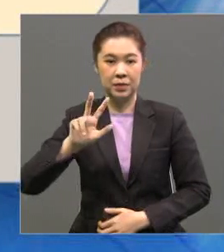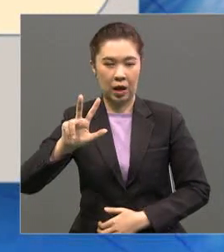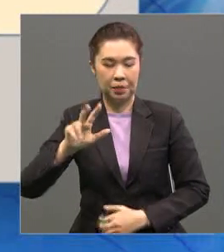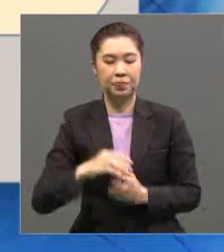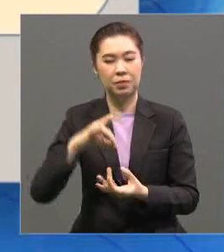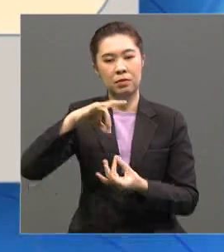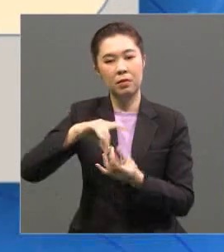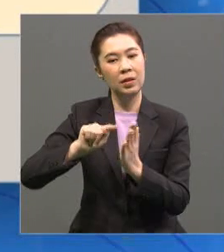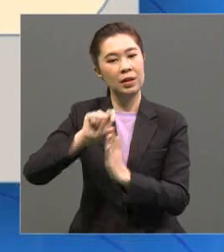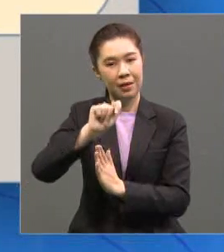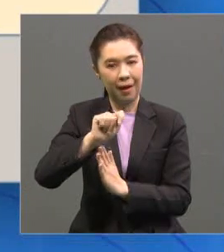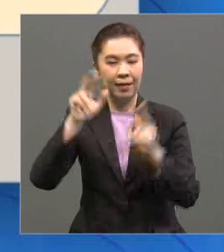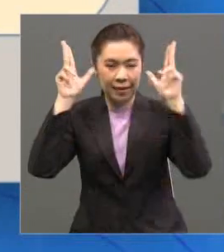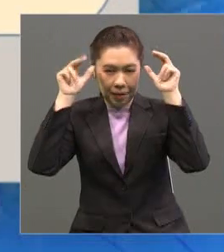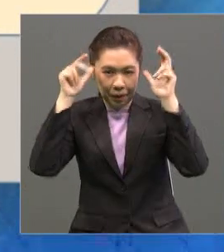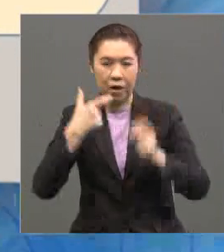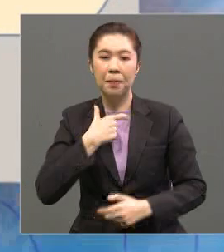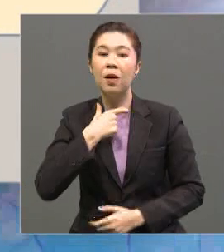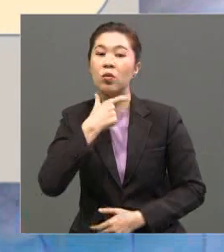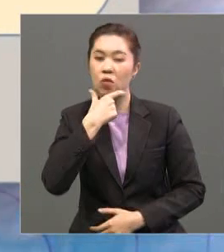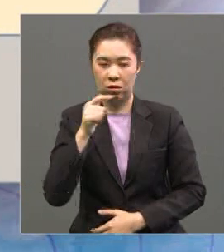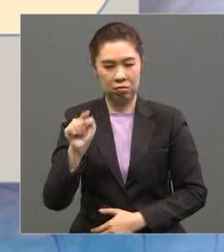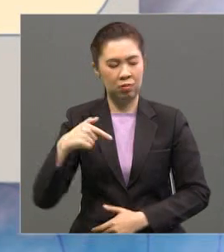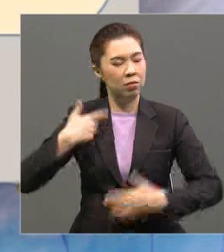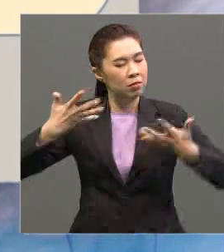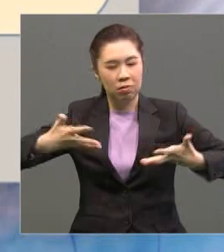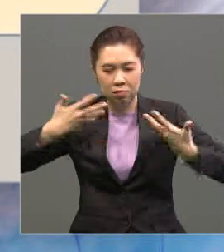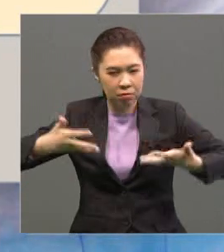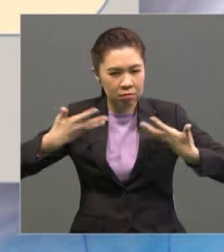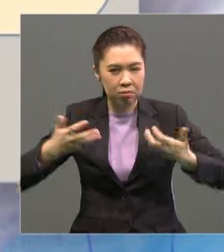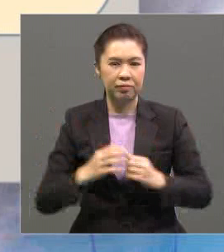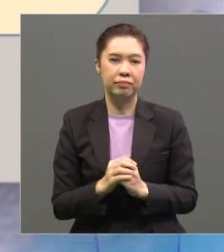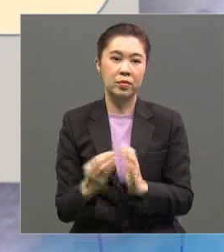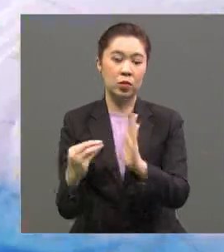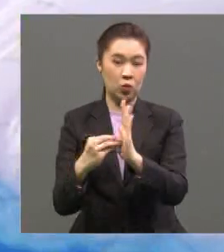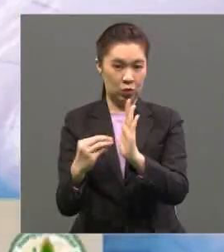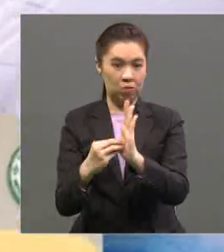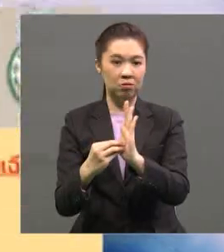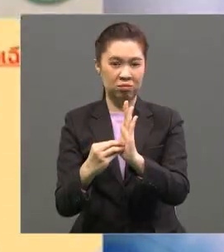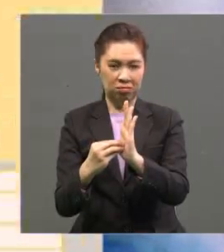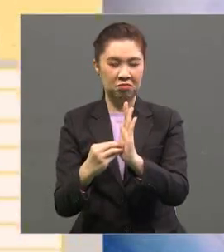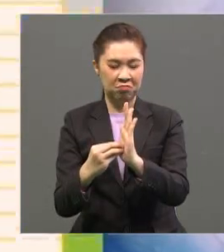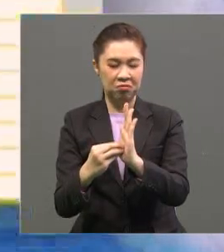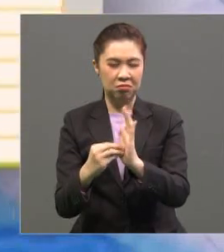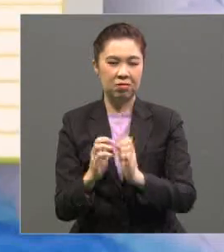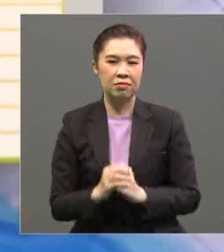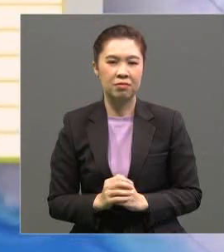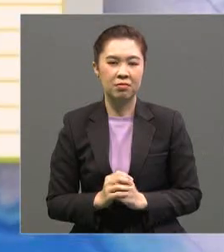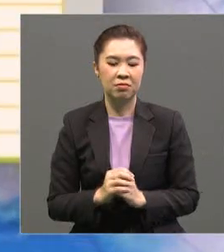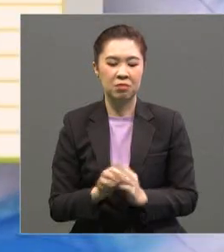โขทัยตากลำปางแม่ฮ่องสอนนะคะจะเป็นพื้นที่ที่ร้อนที่สุดกรุงเทพมหานครของเรานี่ก็ไม่แพ้กันเลย